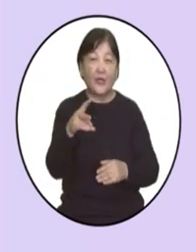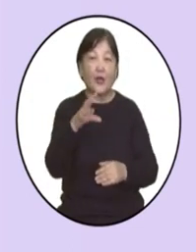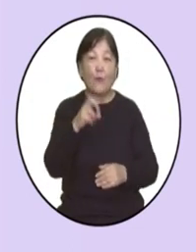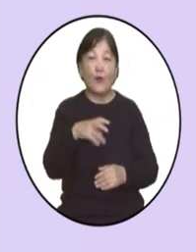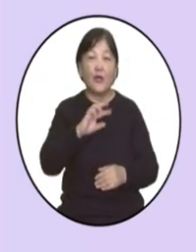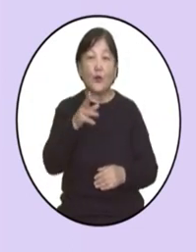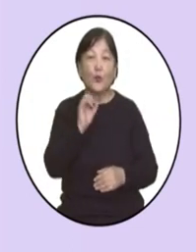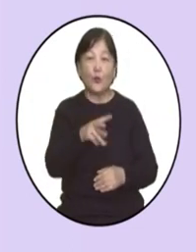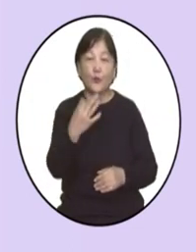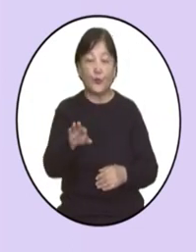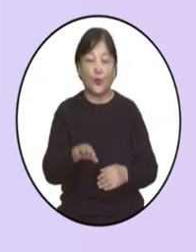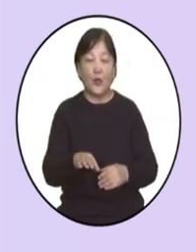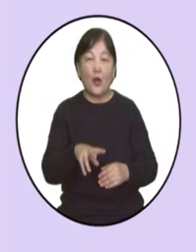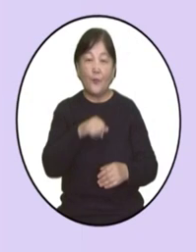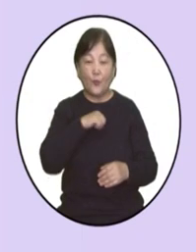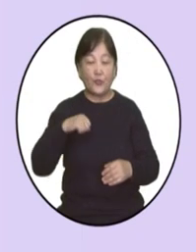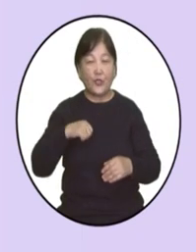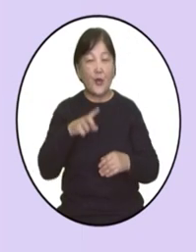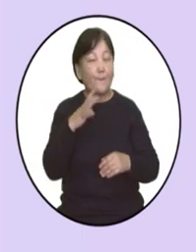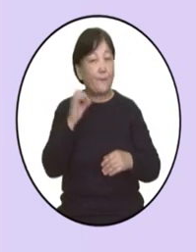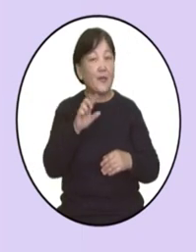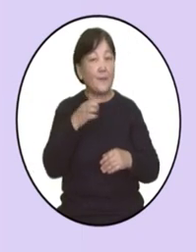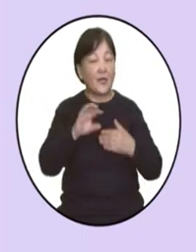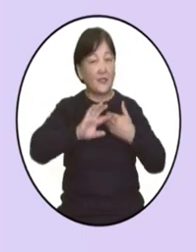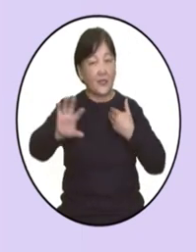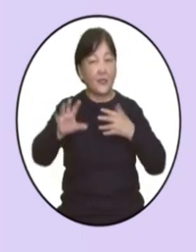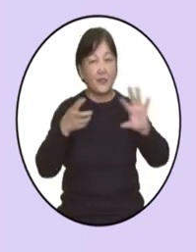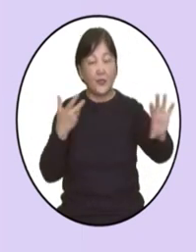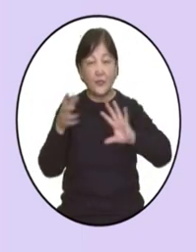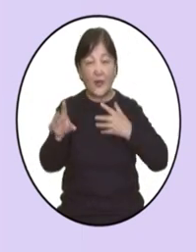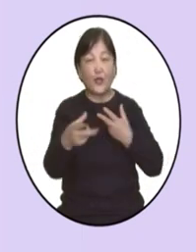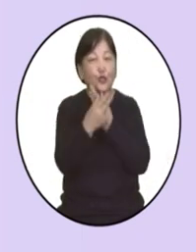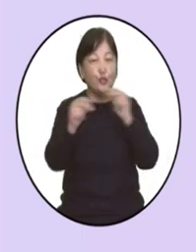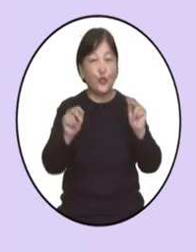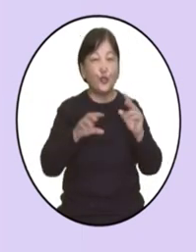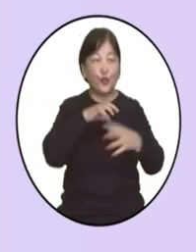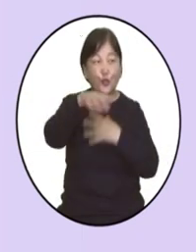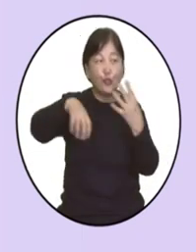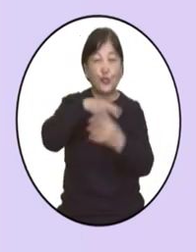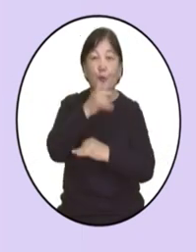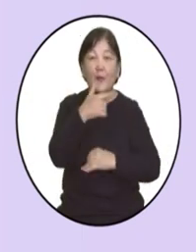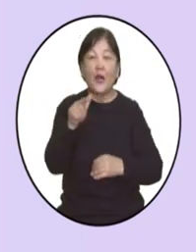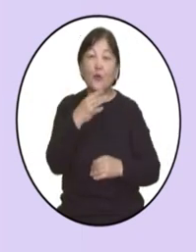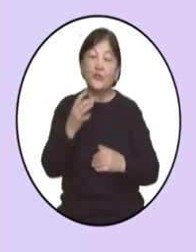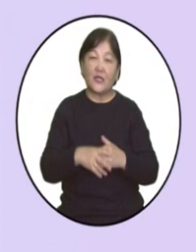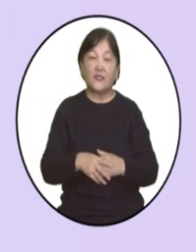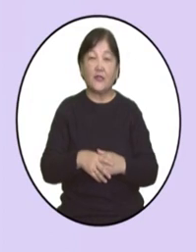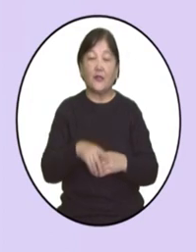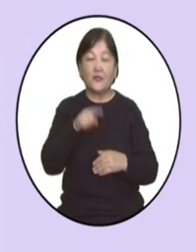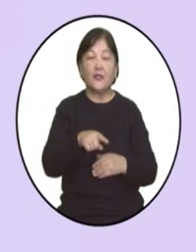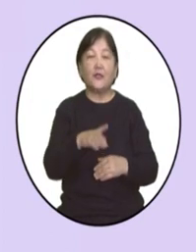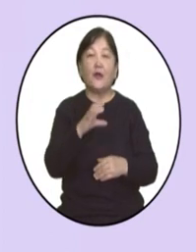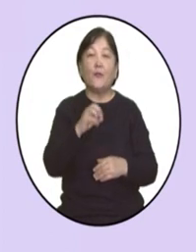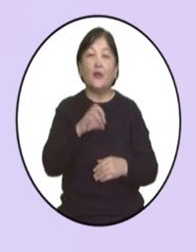бие биенээс маш хоолоо, эмэг замбраагүй байрласан чөлөөтэй өдөлдөг учраас молекул хоорондын хүч нь тэгтэй тэнцүү гэж